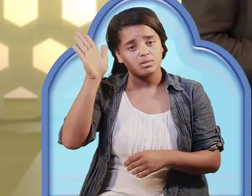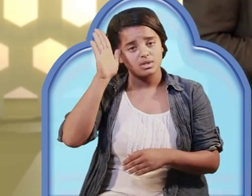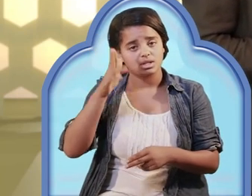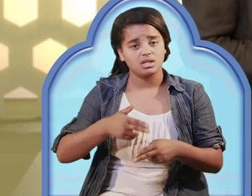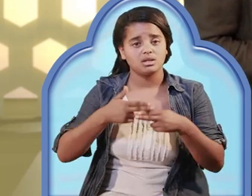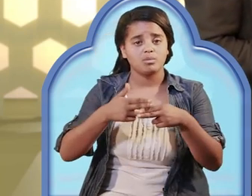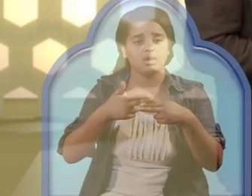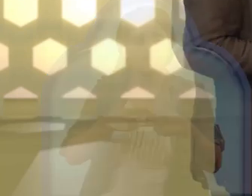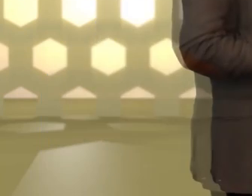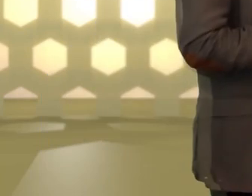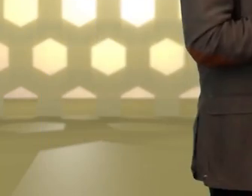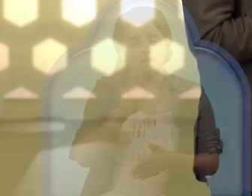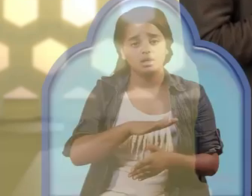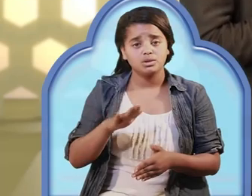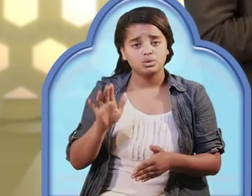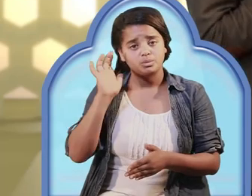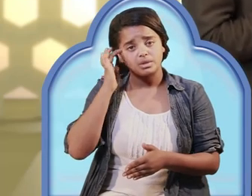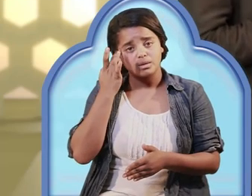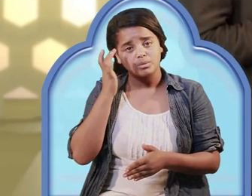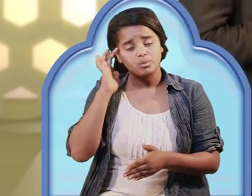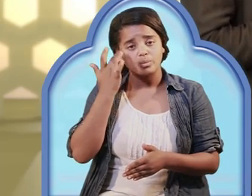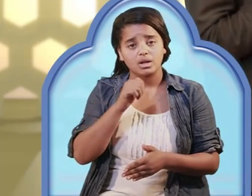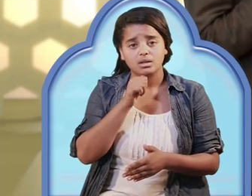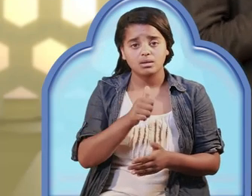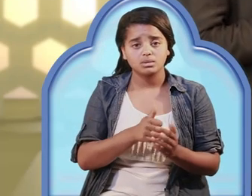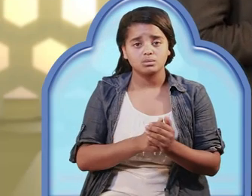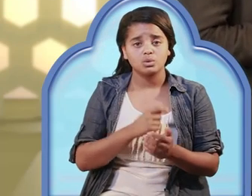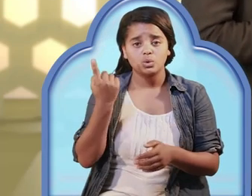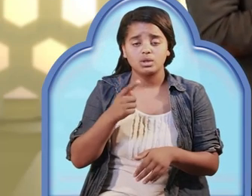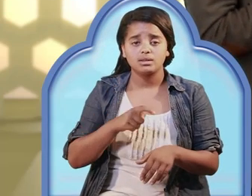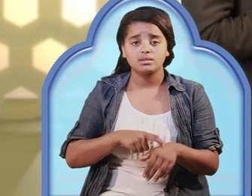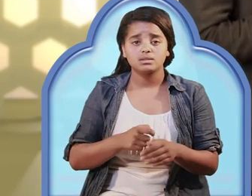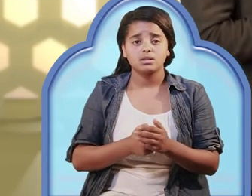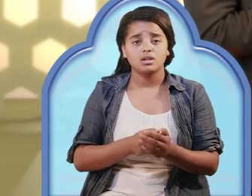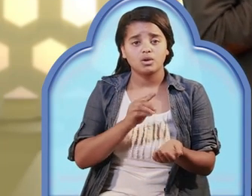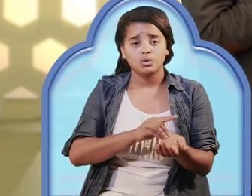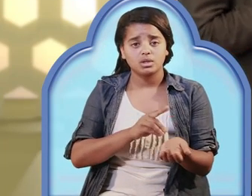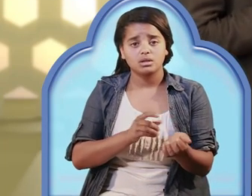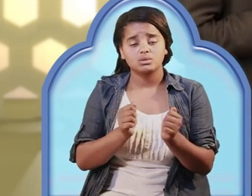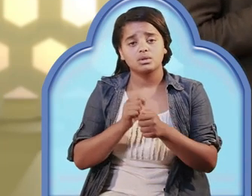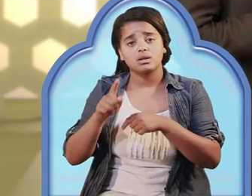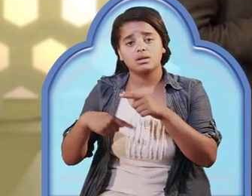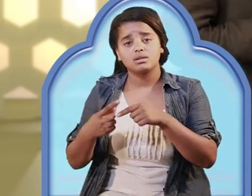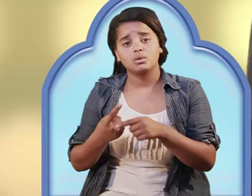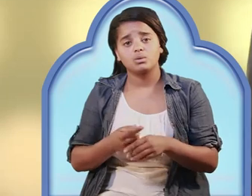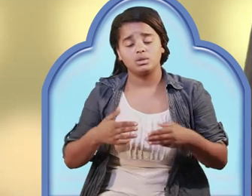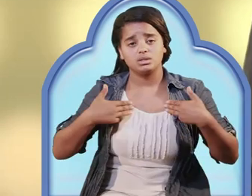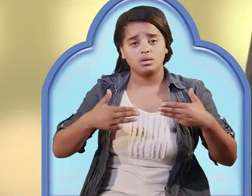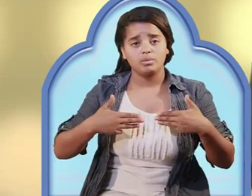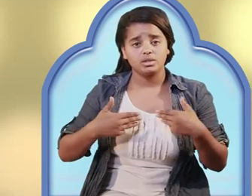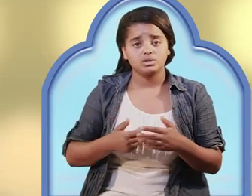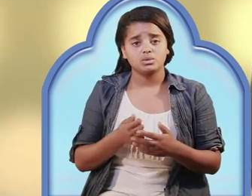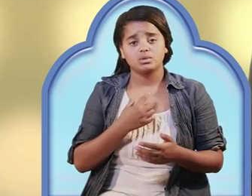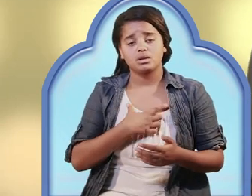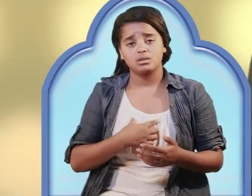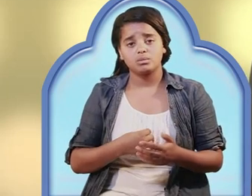ገብረስላሴ እባላለሁ። ልጆች ቢታመሙም ባይታመሙም ሁሌ ጊዜ ዶክተራቸው ጋር ሄደው